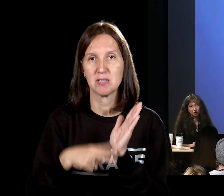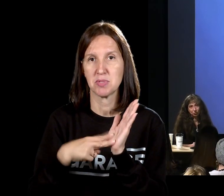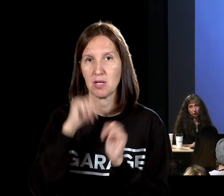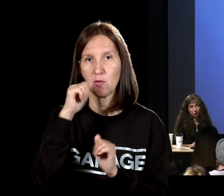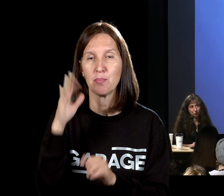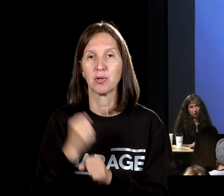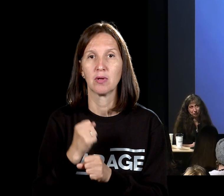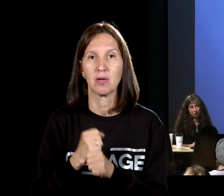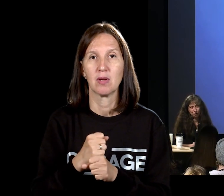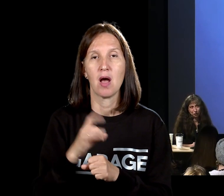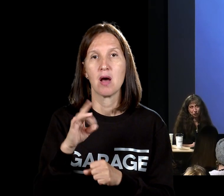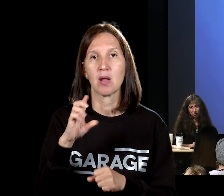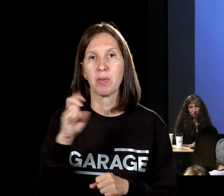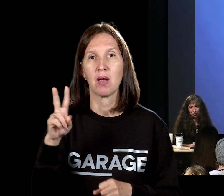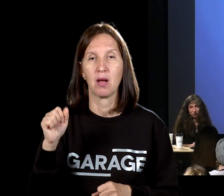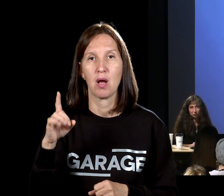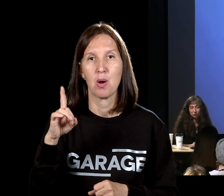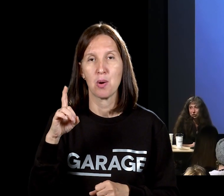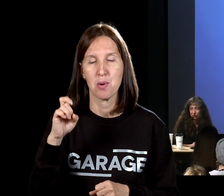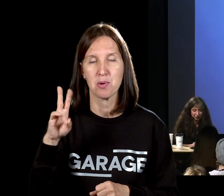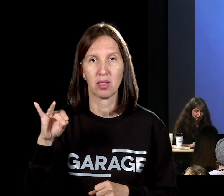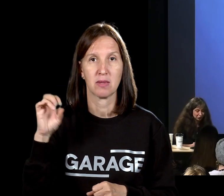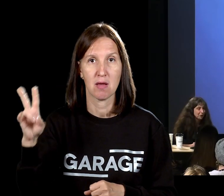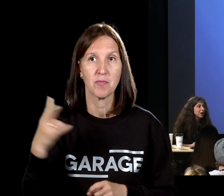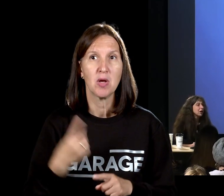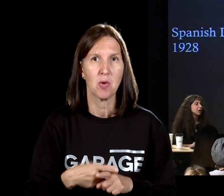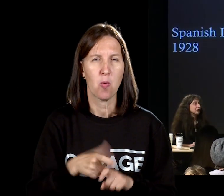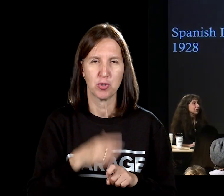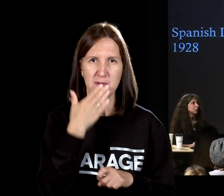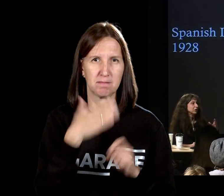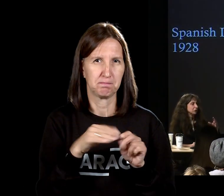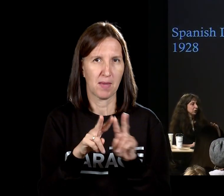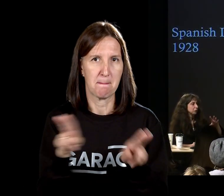70-е будет делать Ребекка Хорн, причем довольно близко к тексту.